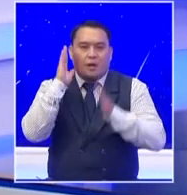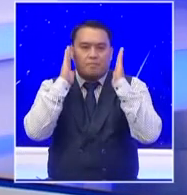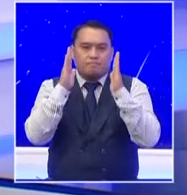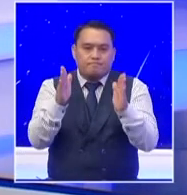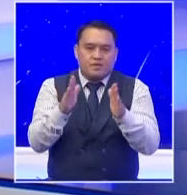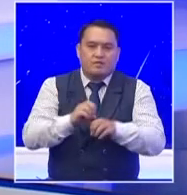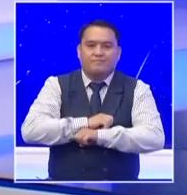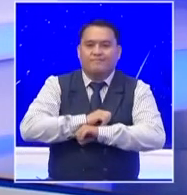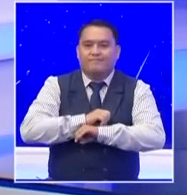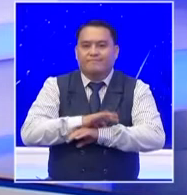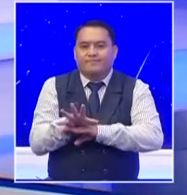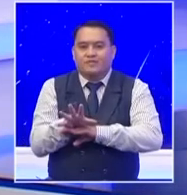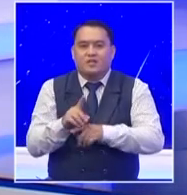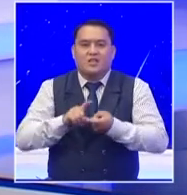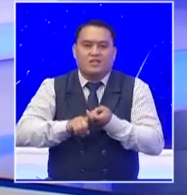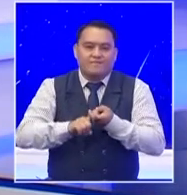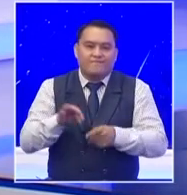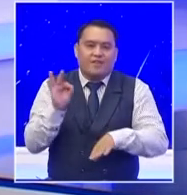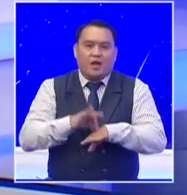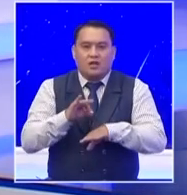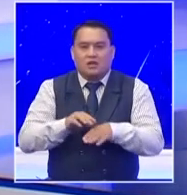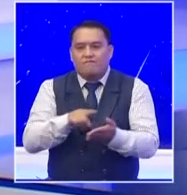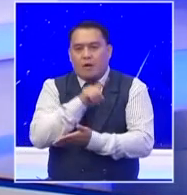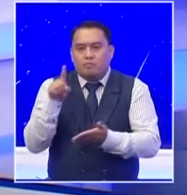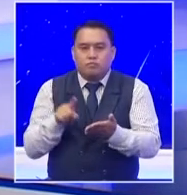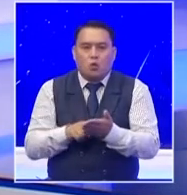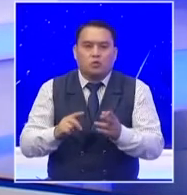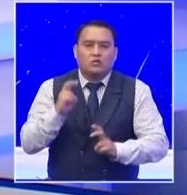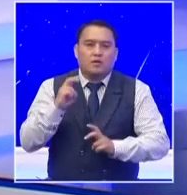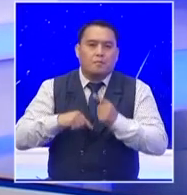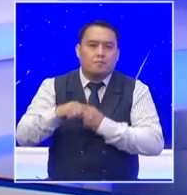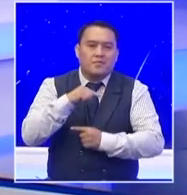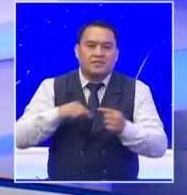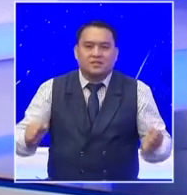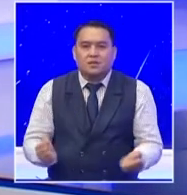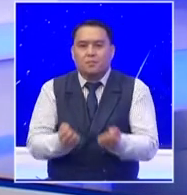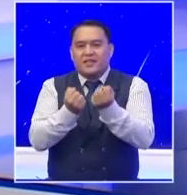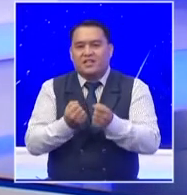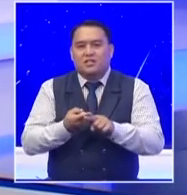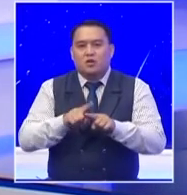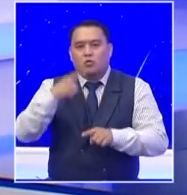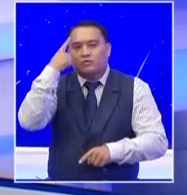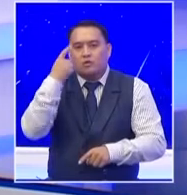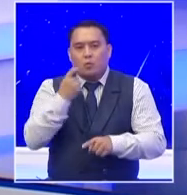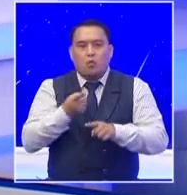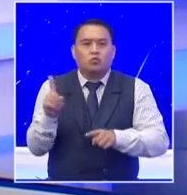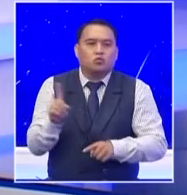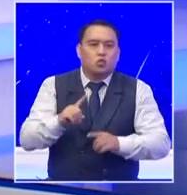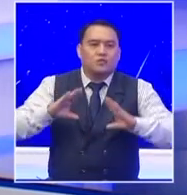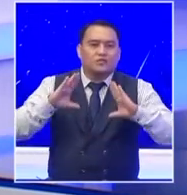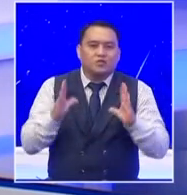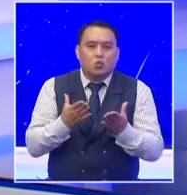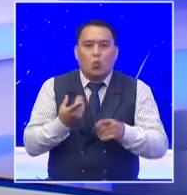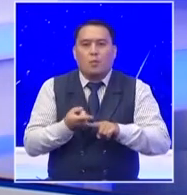борьбы с распространением коронавирусной инфекции, вопросы поддержки малого и среднего бизнеса. Напомним, из-за сложившейся